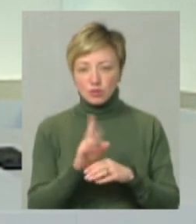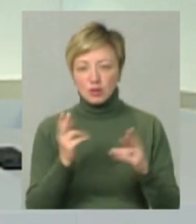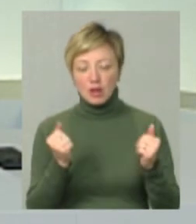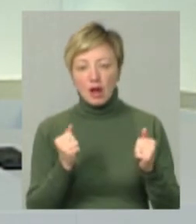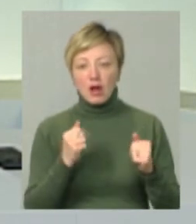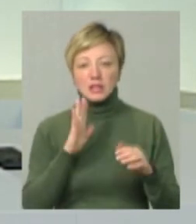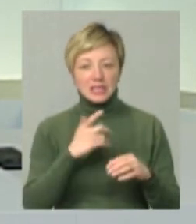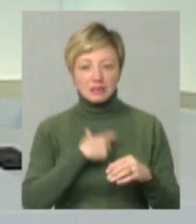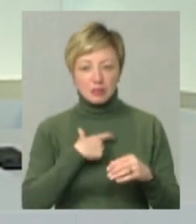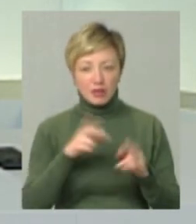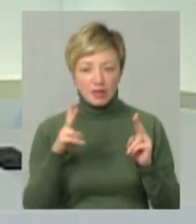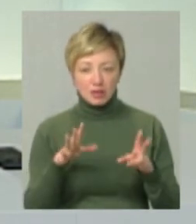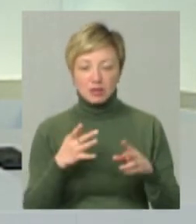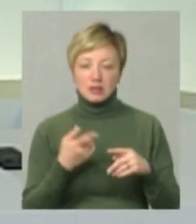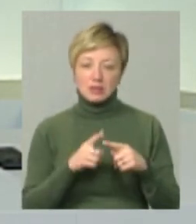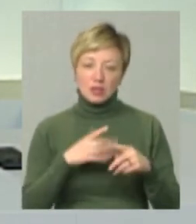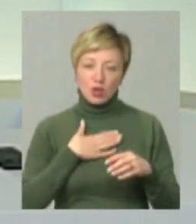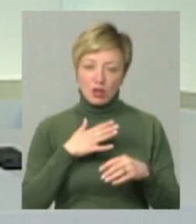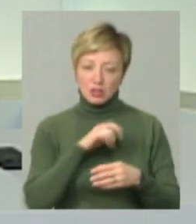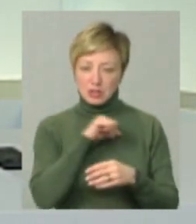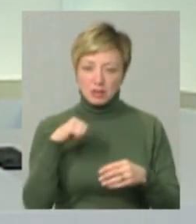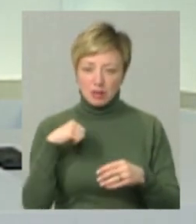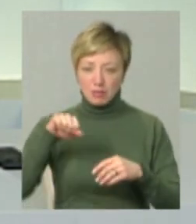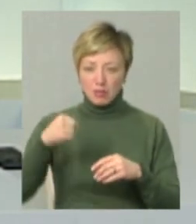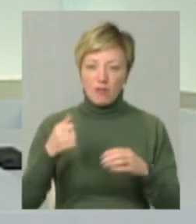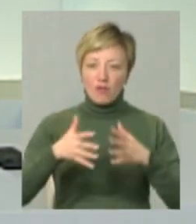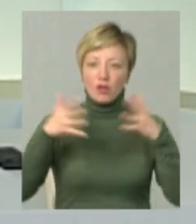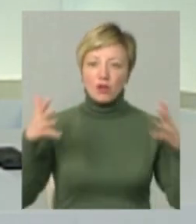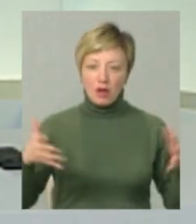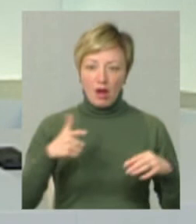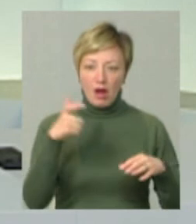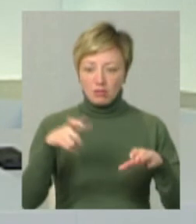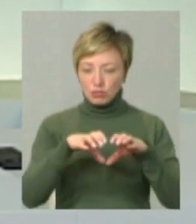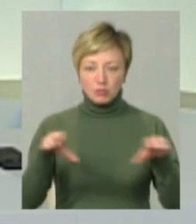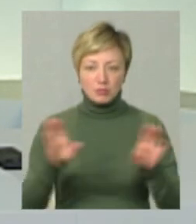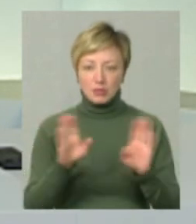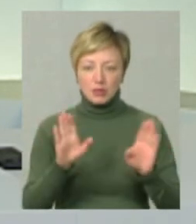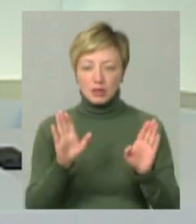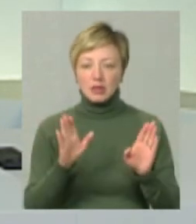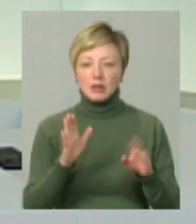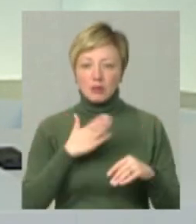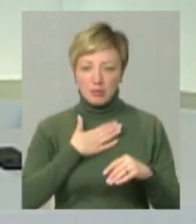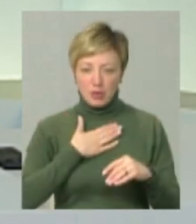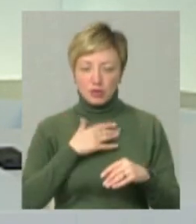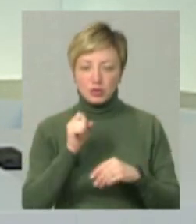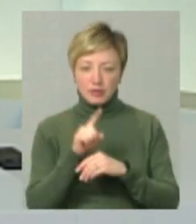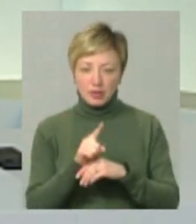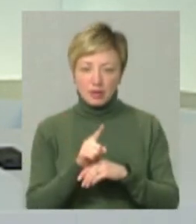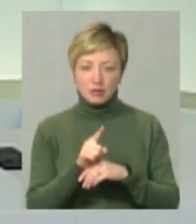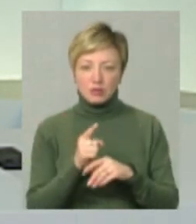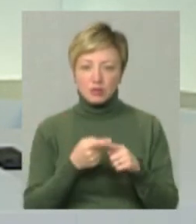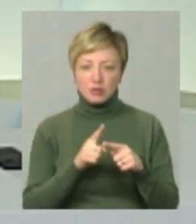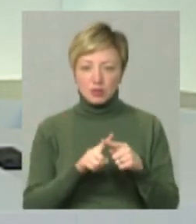так. Оскільки це вже наш прямий обов'язок і наш прерогатива в тому, щоб ці